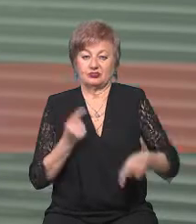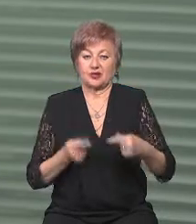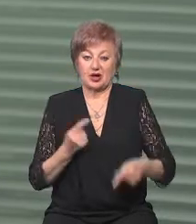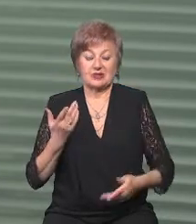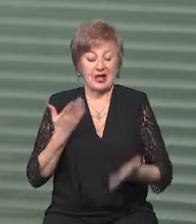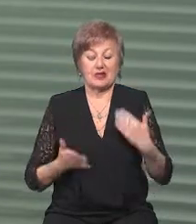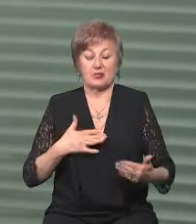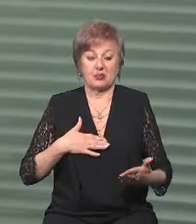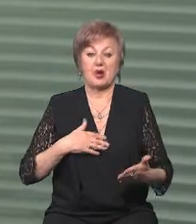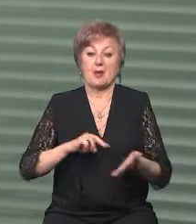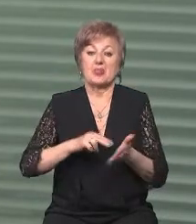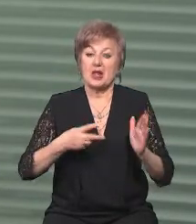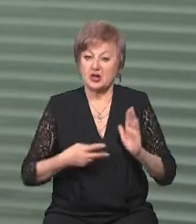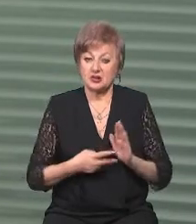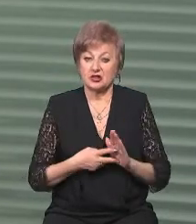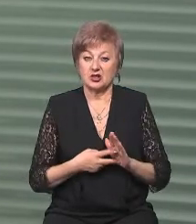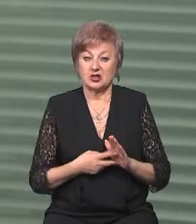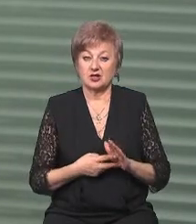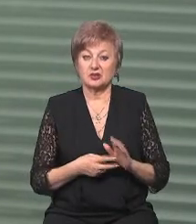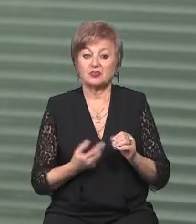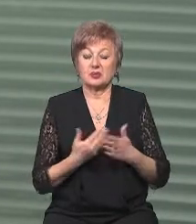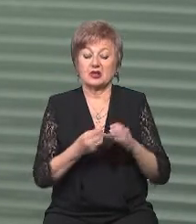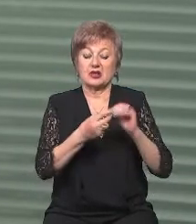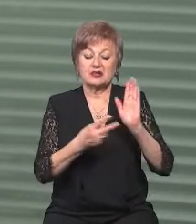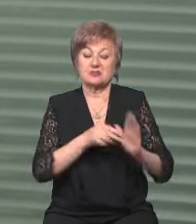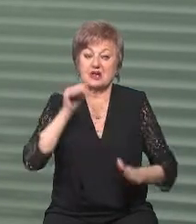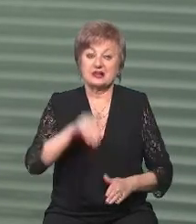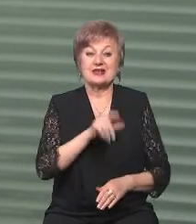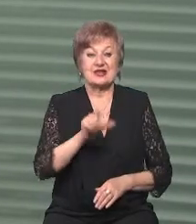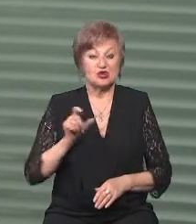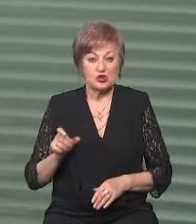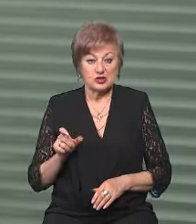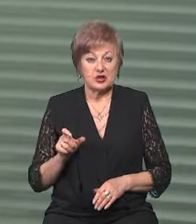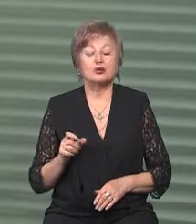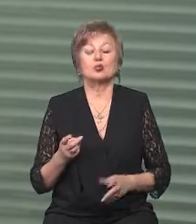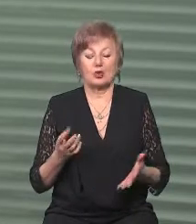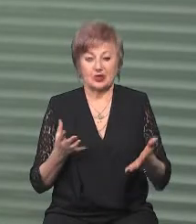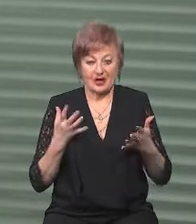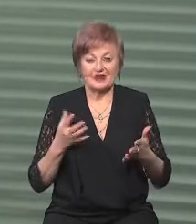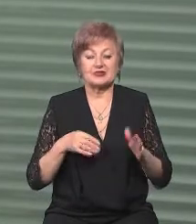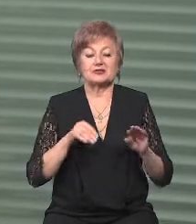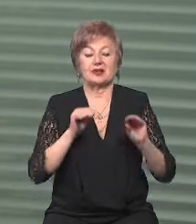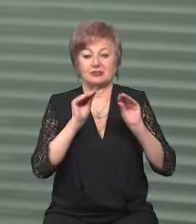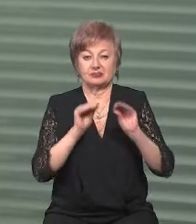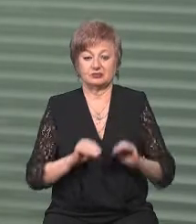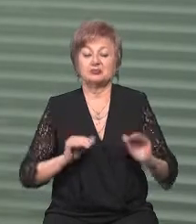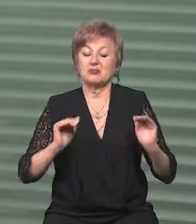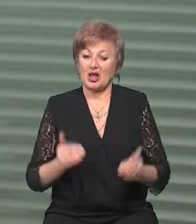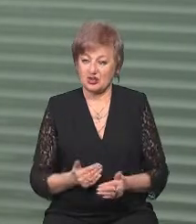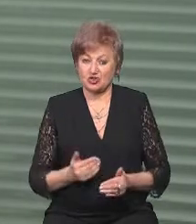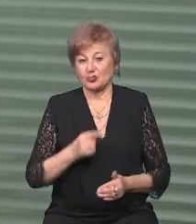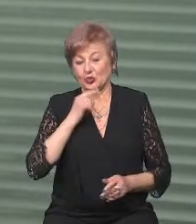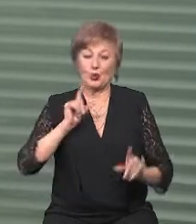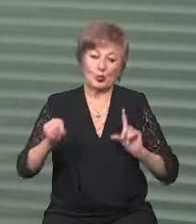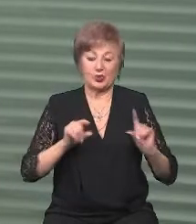планували, що в нас є там 17 тисяч населення, то зрозуміло, що декларацій ми маємо менше.